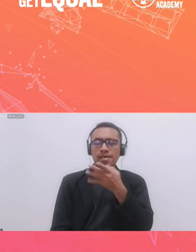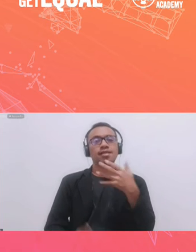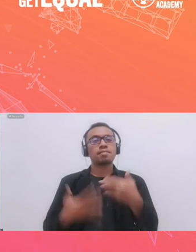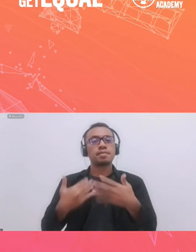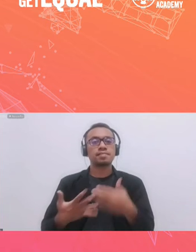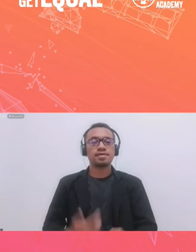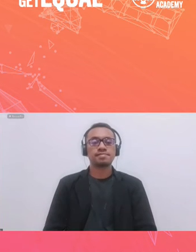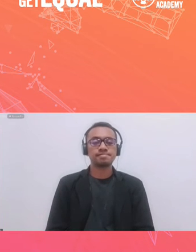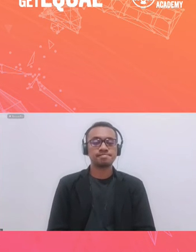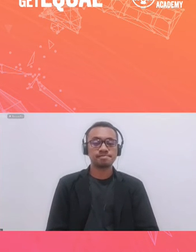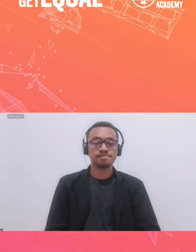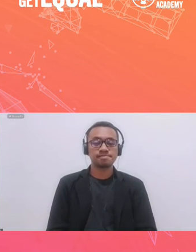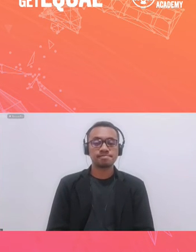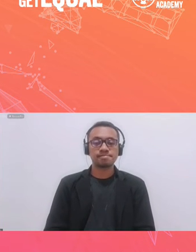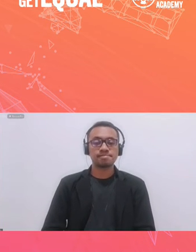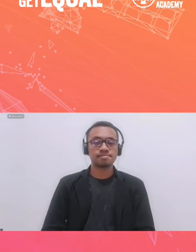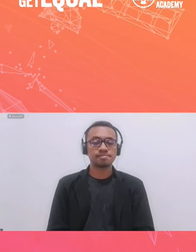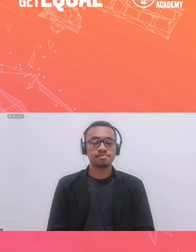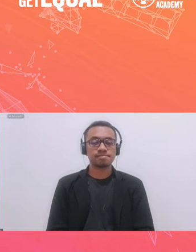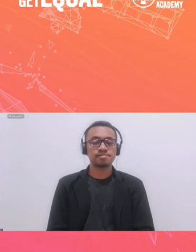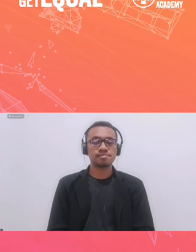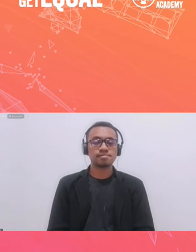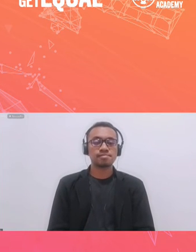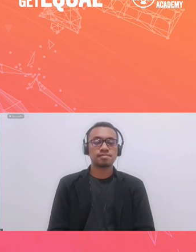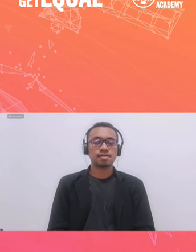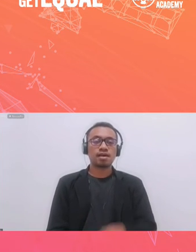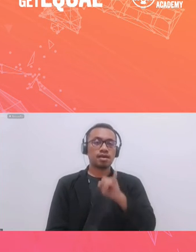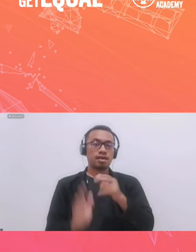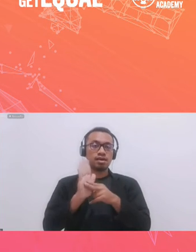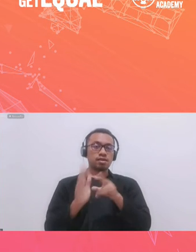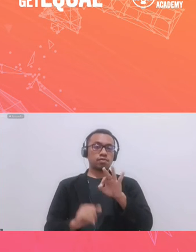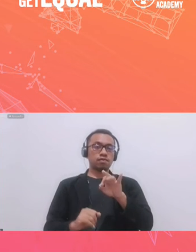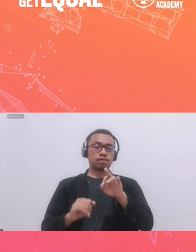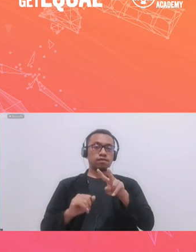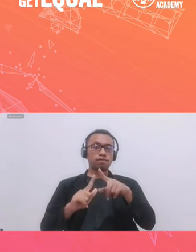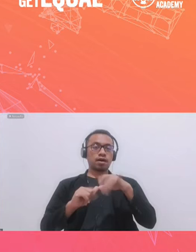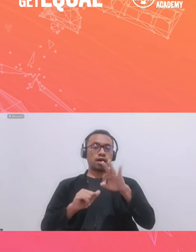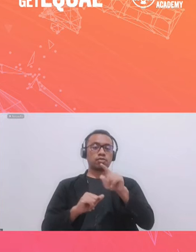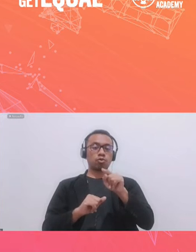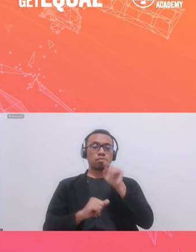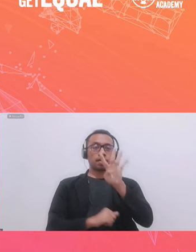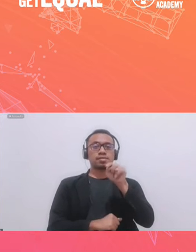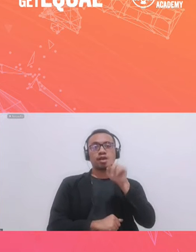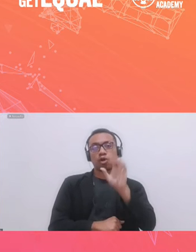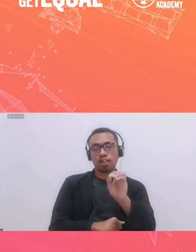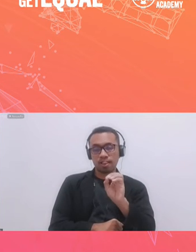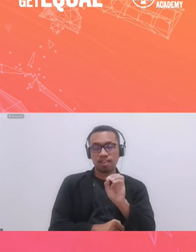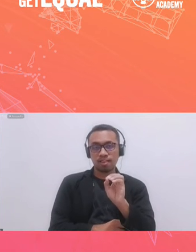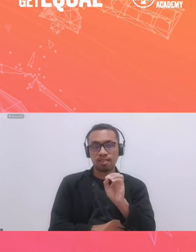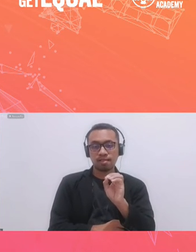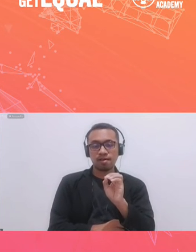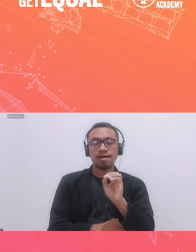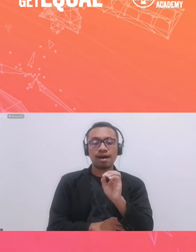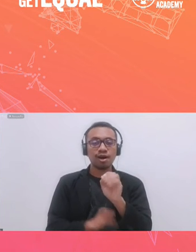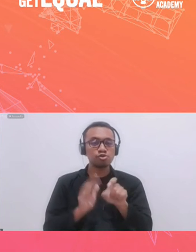Silahkan. Tadi Innovator 4.0 berarti Pak Budiman, berarti mungkin dong, boleh ngeritik. Kalau misalnya teman-teman boleh.